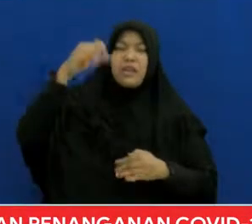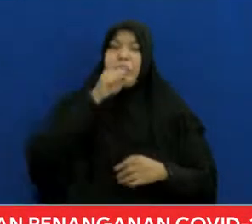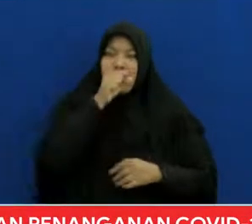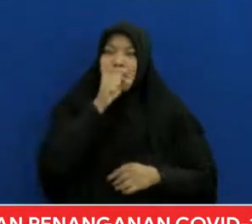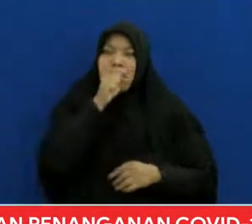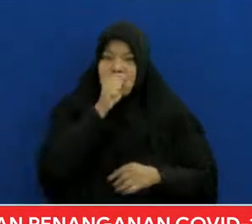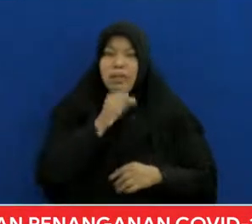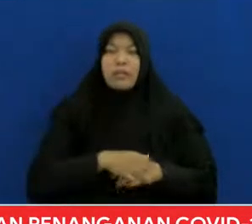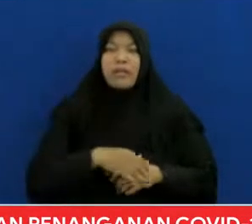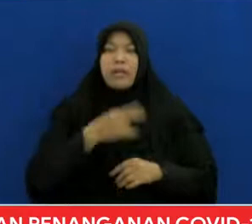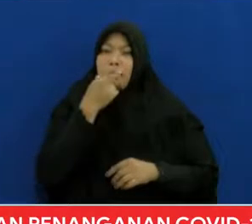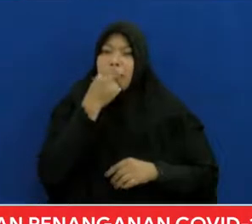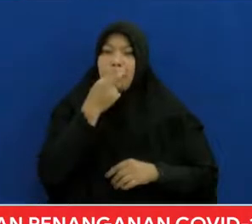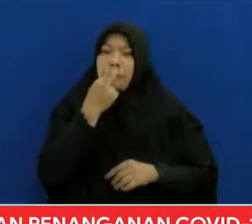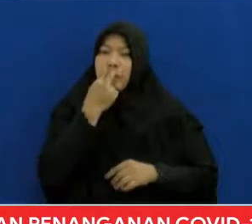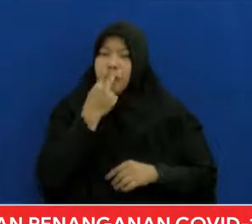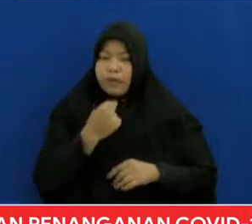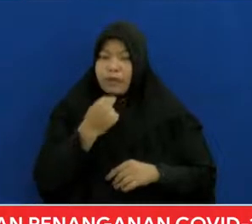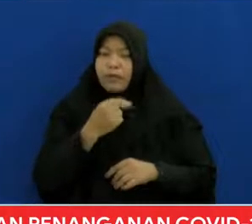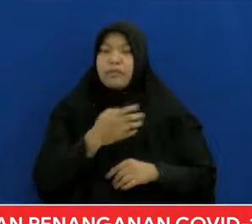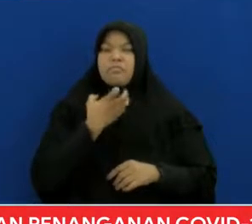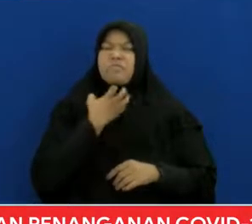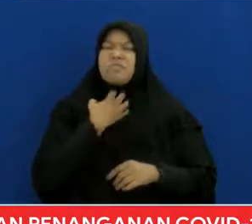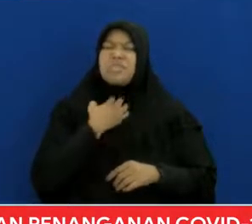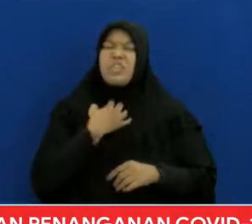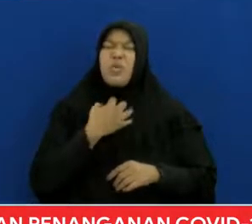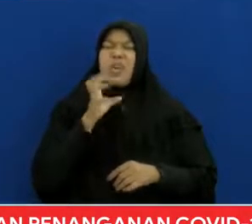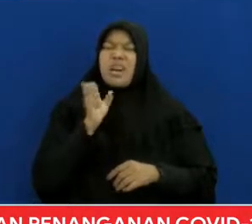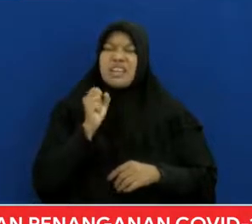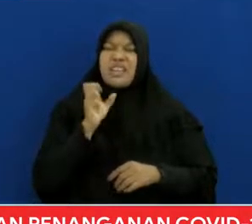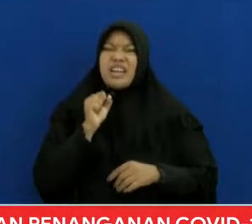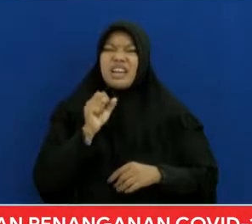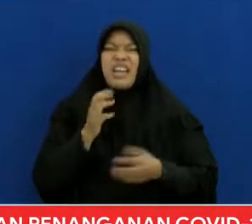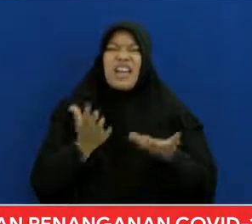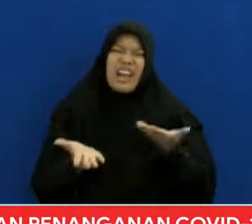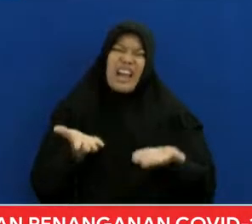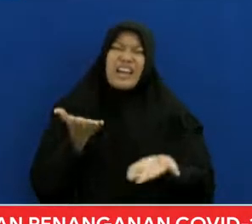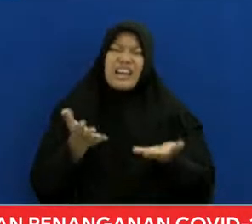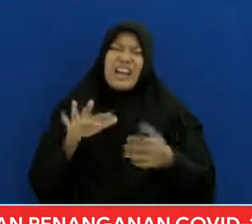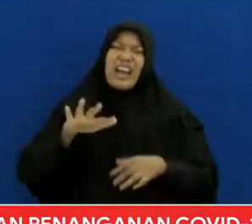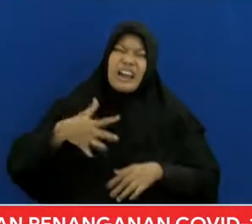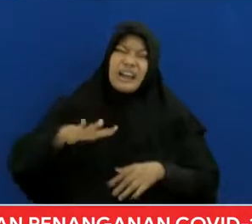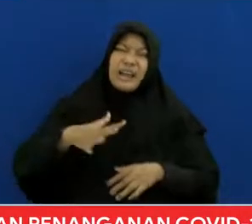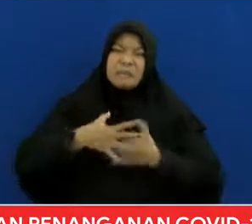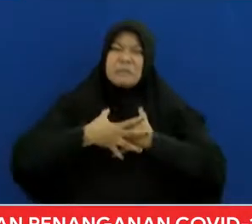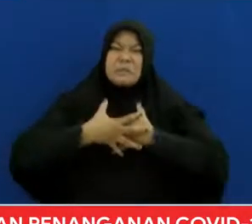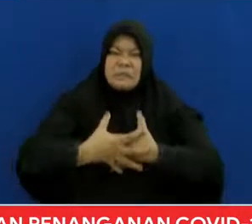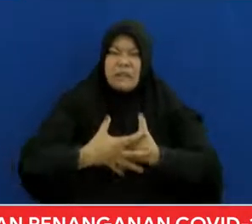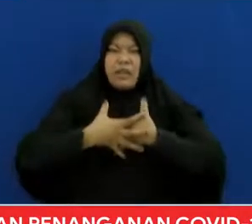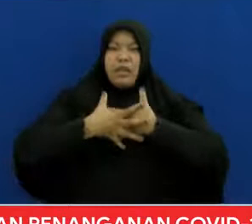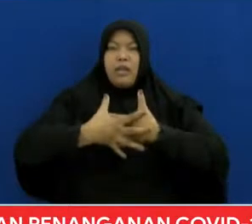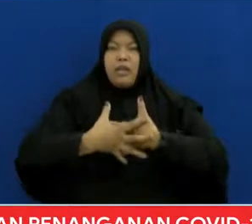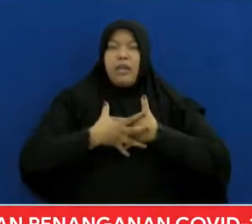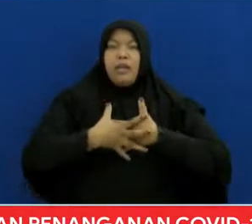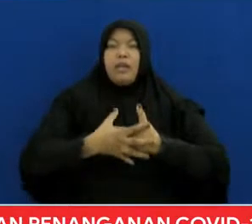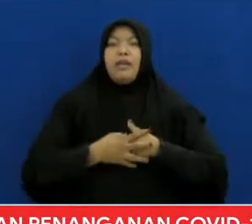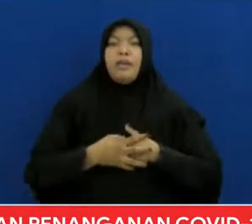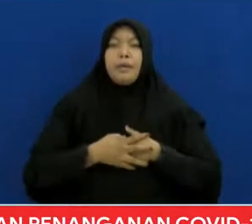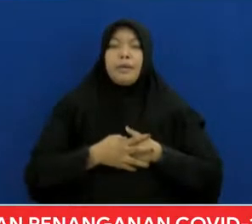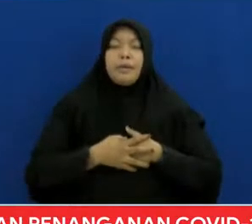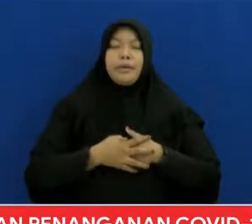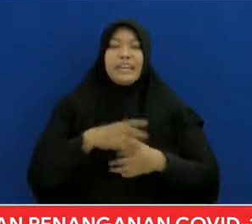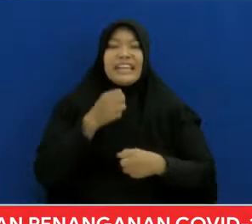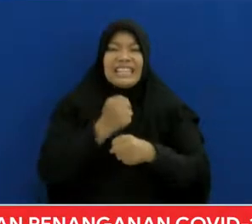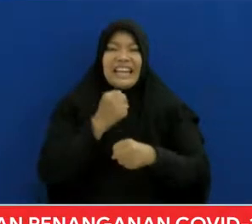batuk, pilek, sakit tenggorokan, dan kadang disertai sesak nafas. Gejala